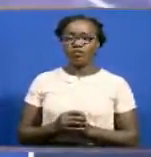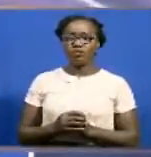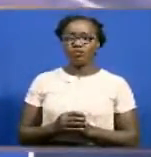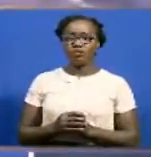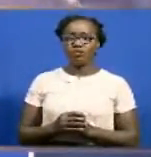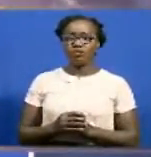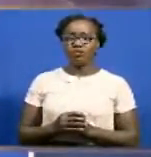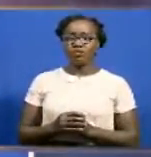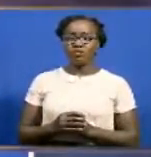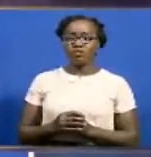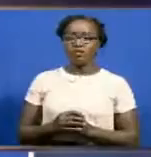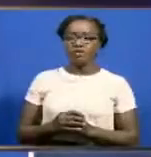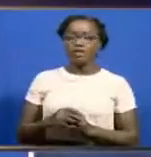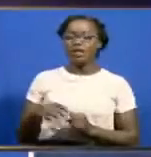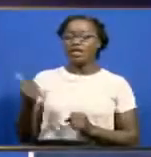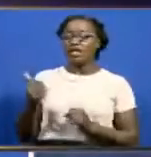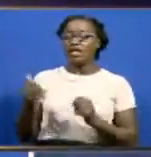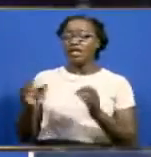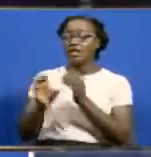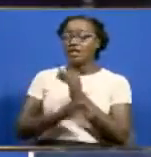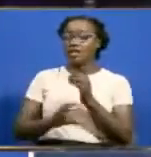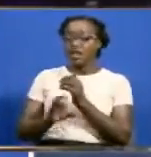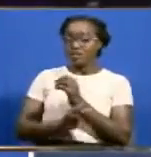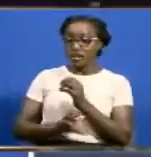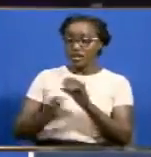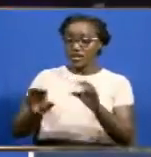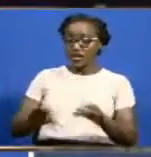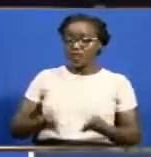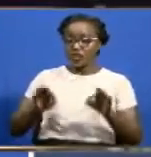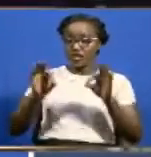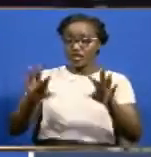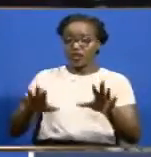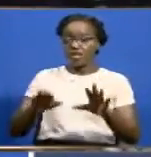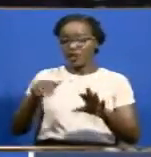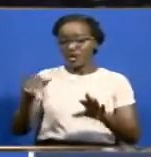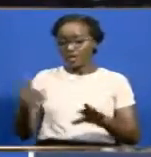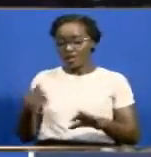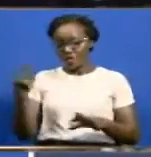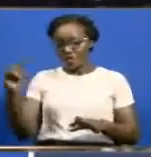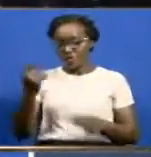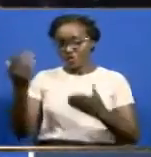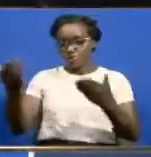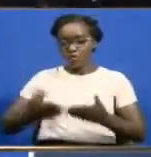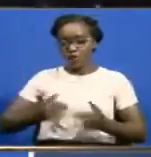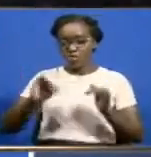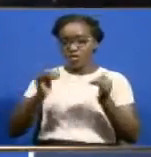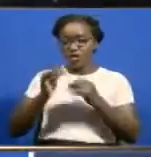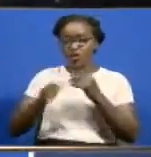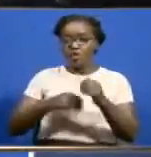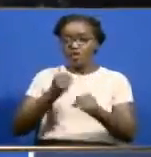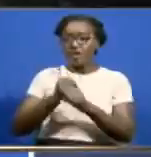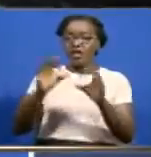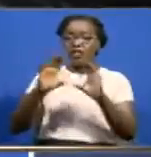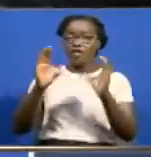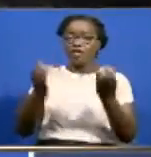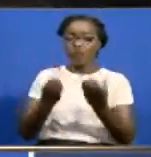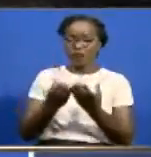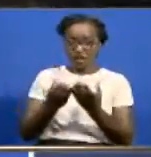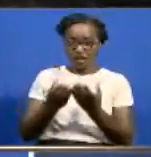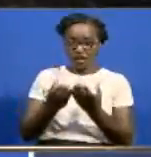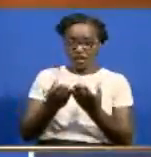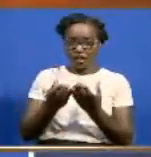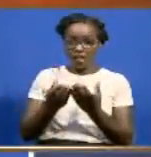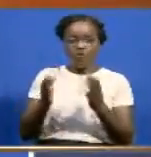Haya yamejiri huku mataifa ya New Zealand na Australia yakiwa ya kwanza kukaribisha mwaka mpya duniani. Waliukaribisha mwaka mpya